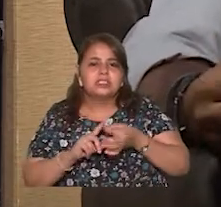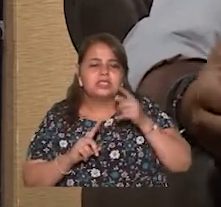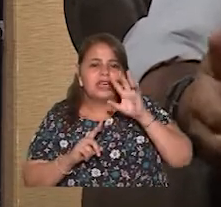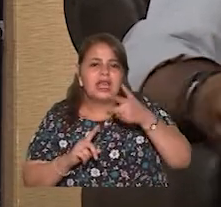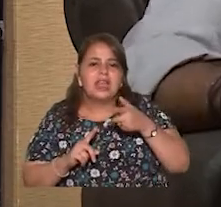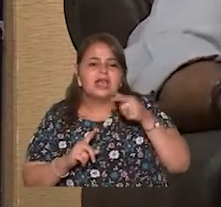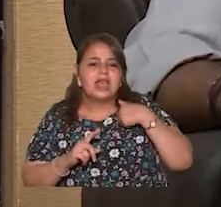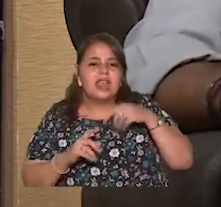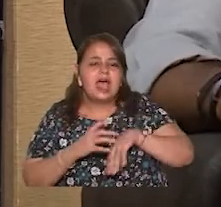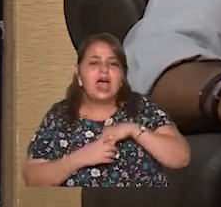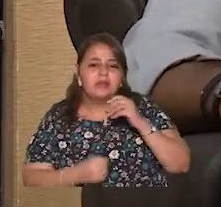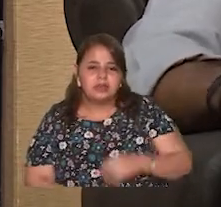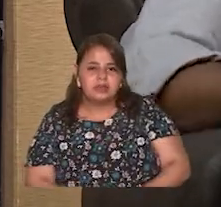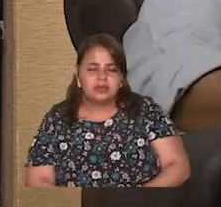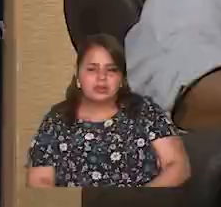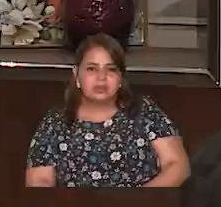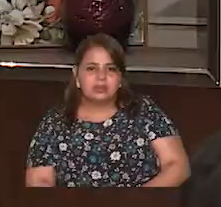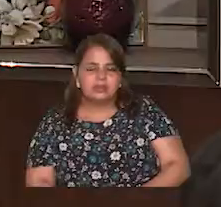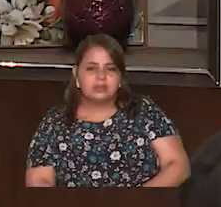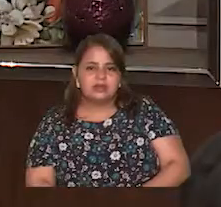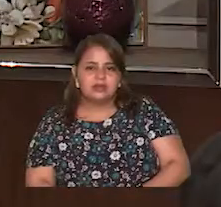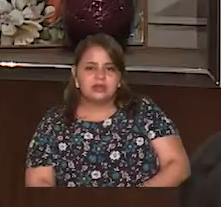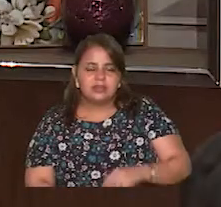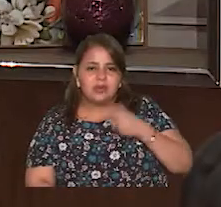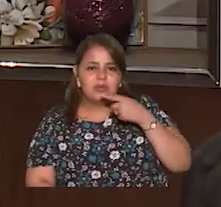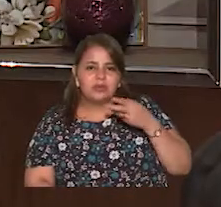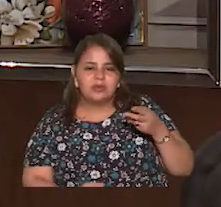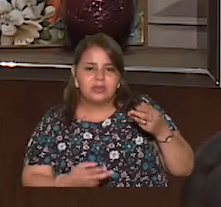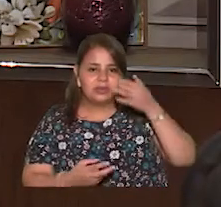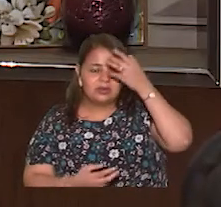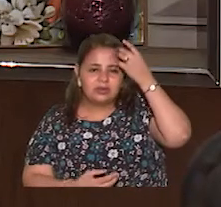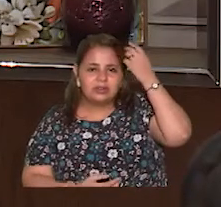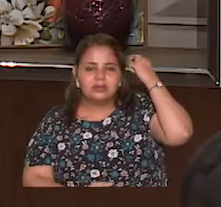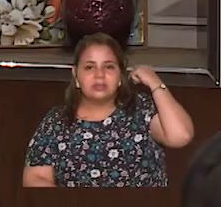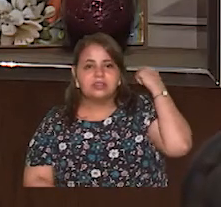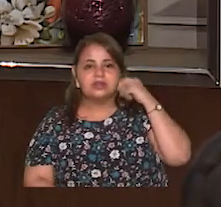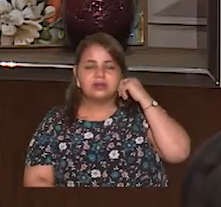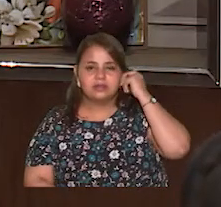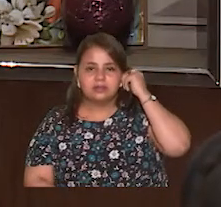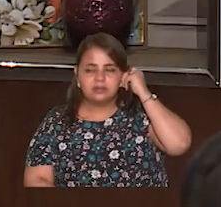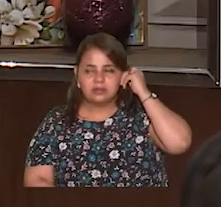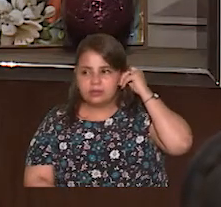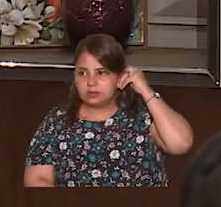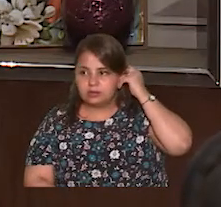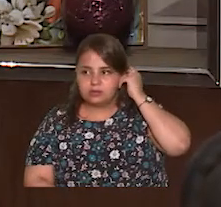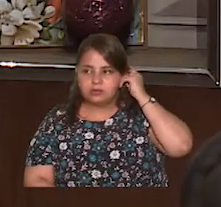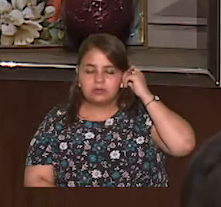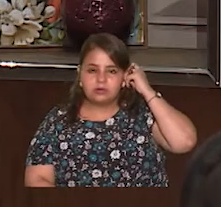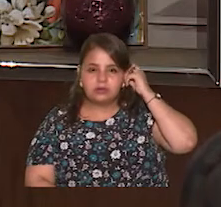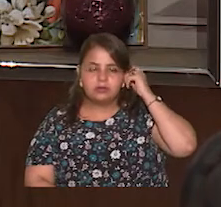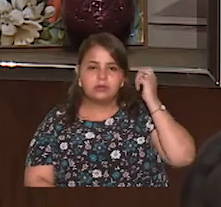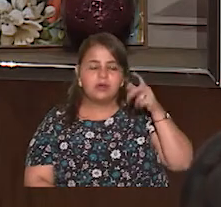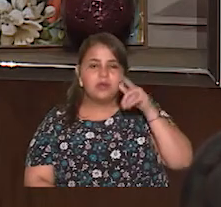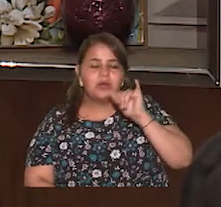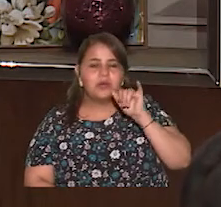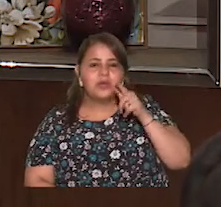ودوري اللي أنا المفروض ألعبه. تمام. احنا بيسعدنا وبشرفنا جدا ينضم لينا عبر برنامج زوم نيافة الحبر الجليل الأنبا أباكير